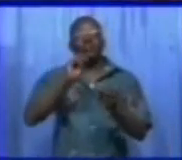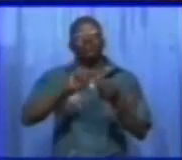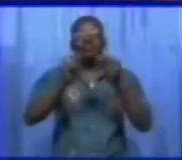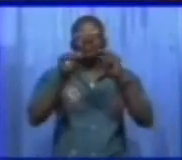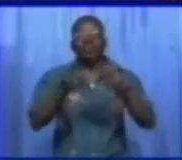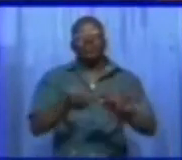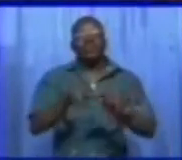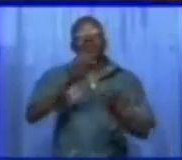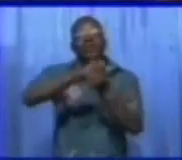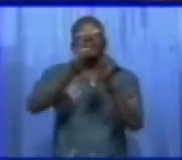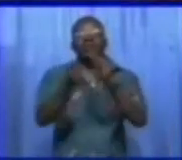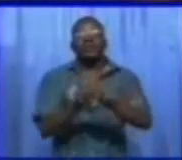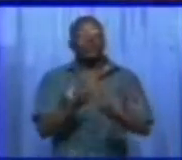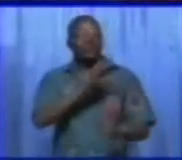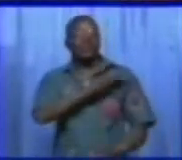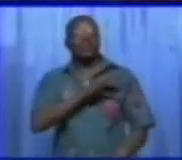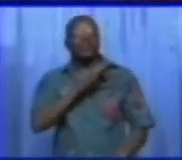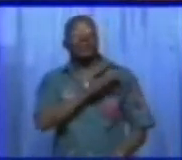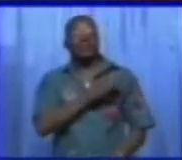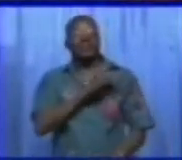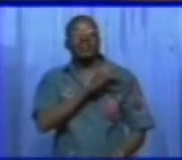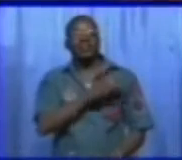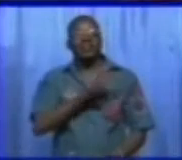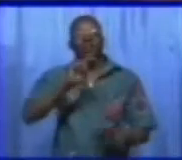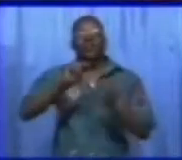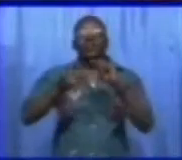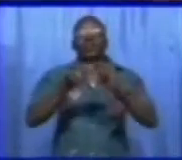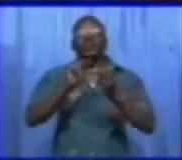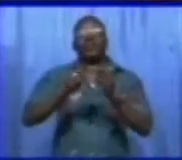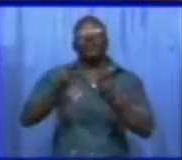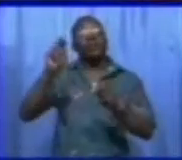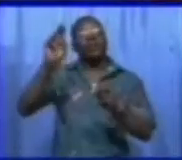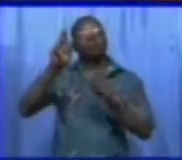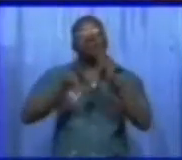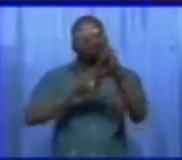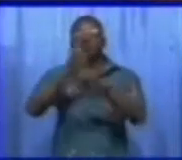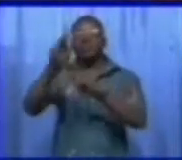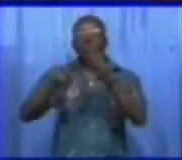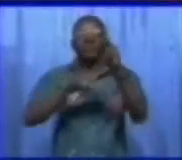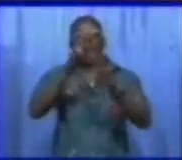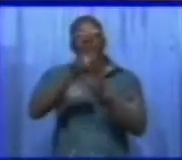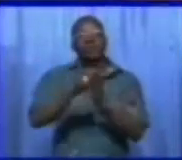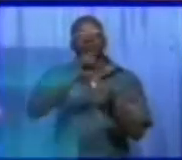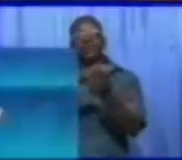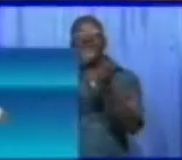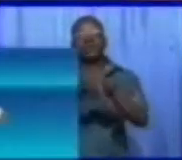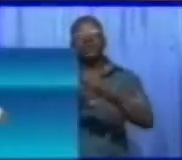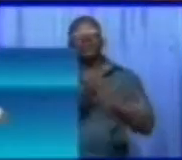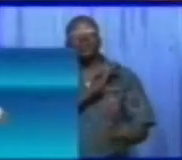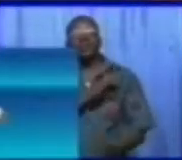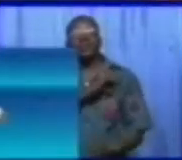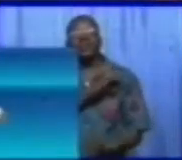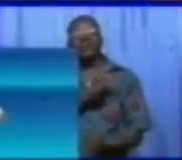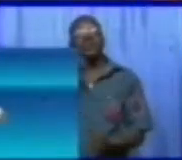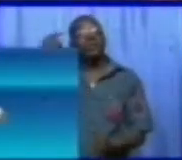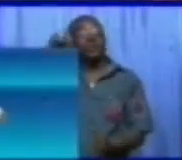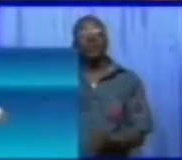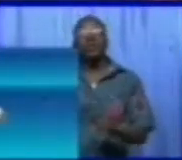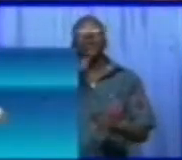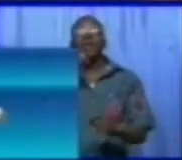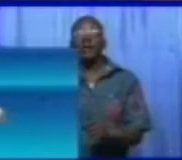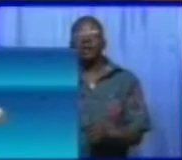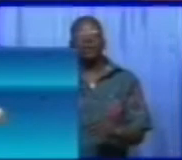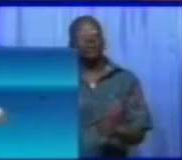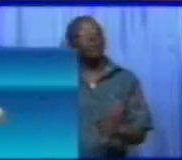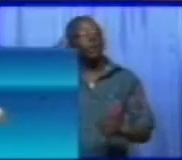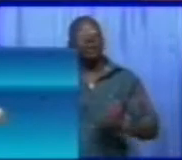un changement de comportement au niveau des populations. Changement de comportement qui se traduit par une promptitude